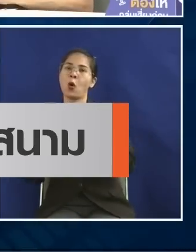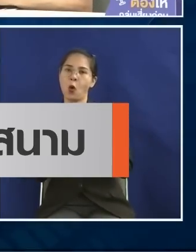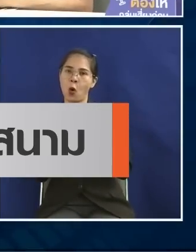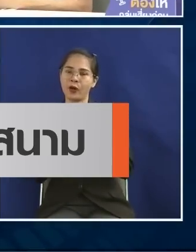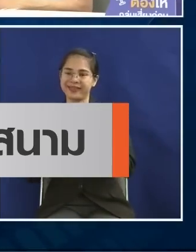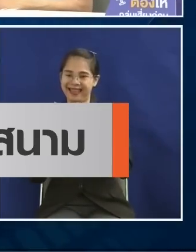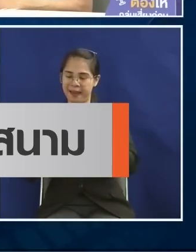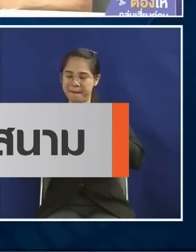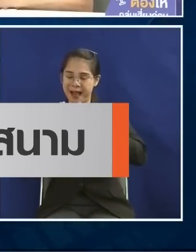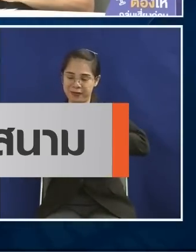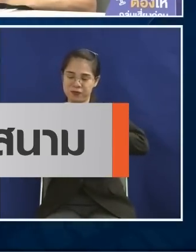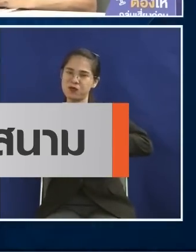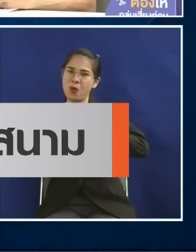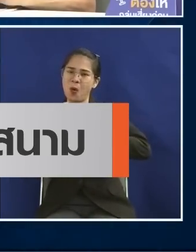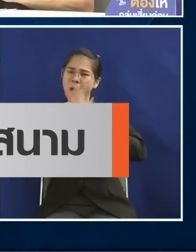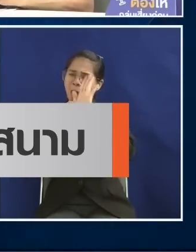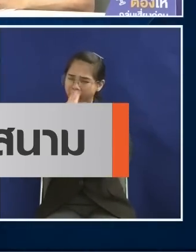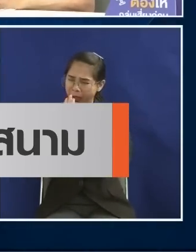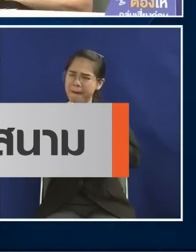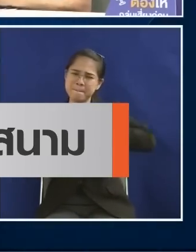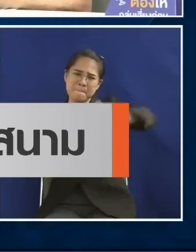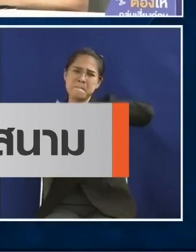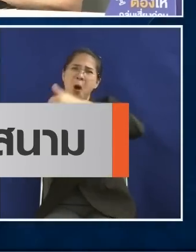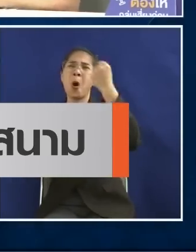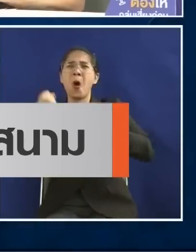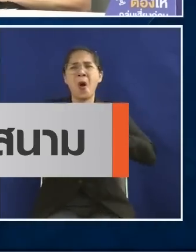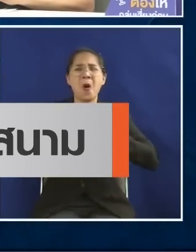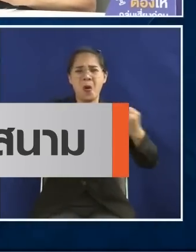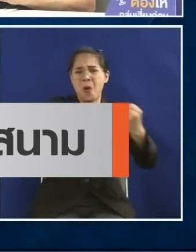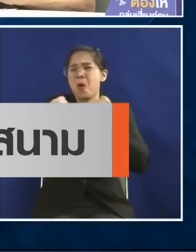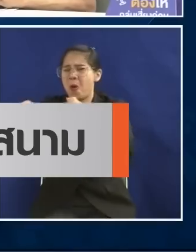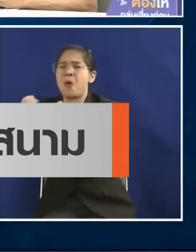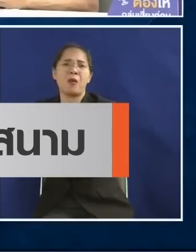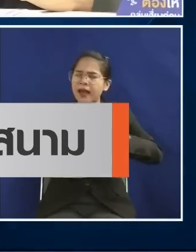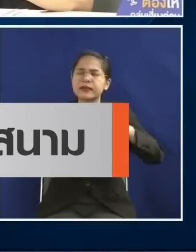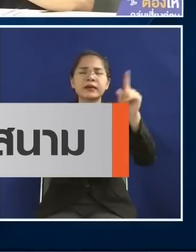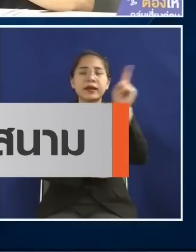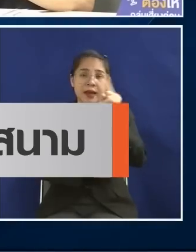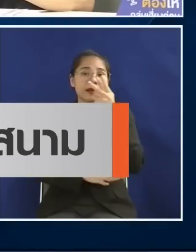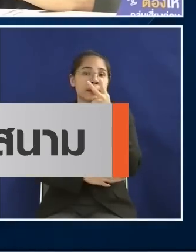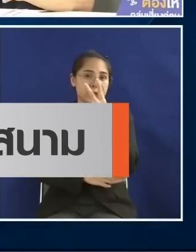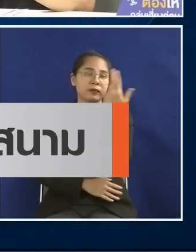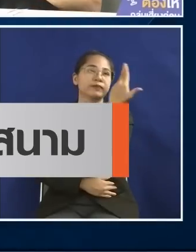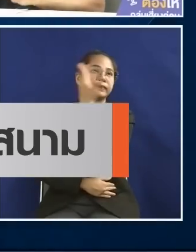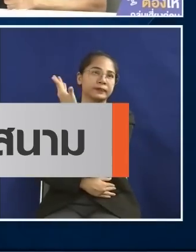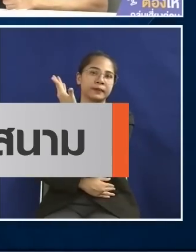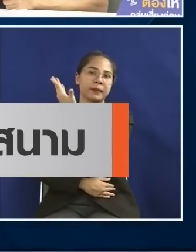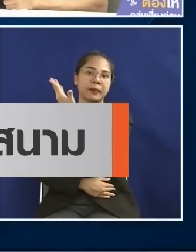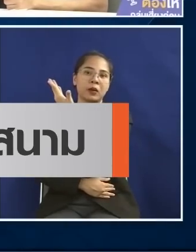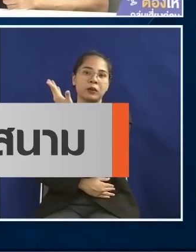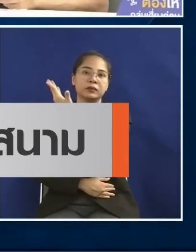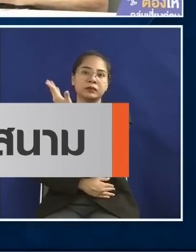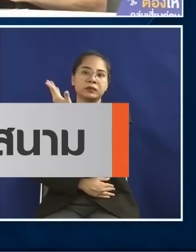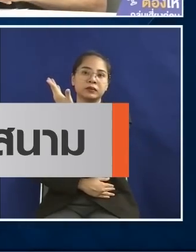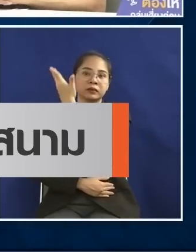ลาทางภาครัฐเขาจัดหาโรงพยาบาลไหนให้ถ้ามันไม่ใช่ห้องส่วนตัวแต่อาจจะเป็นฮอสพิทอลอาจจะเป็นโรง